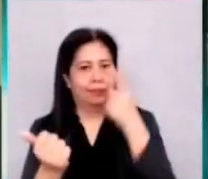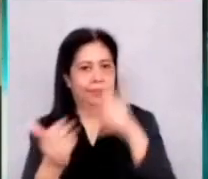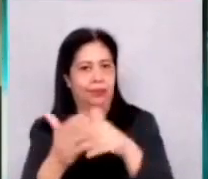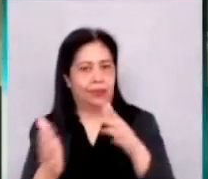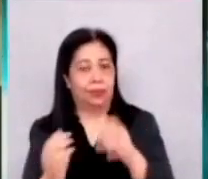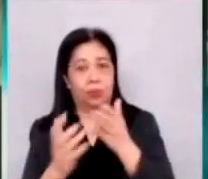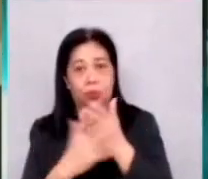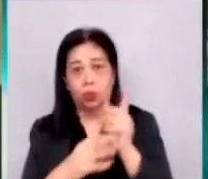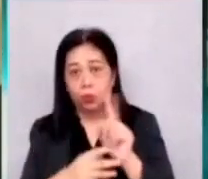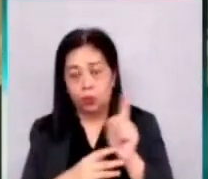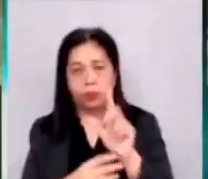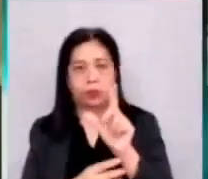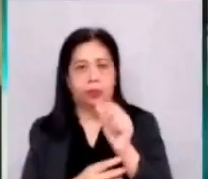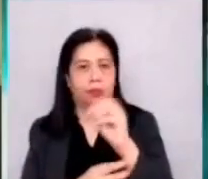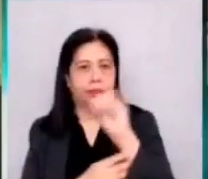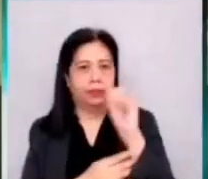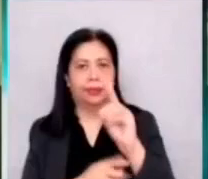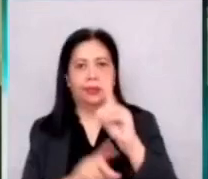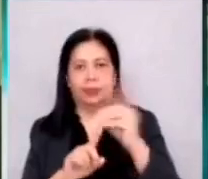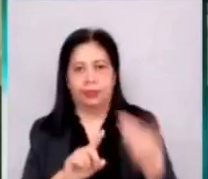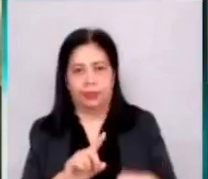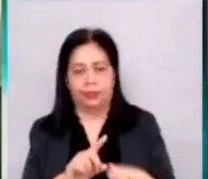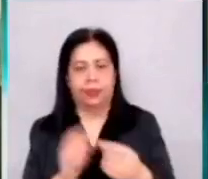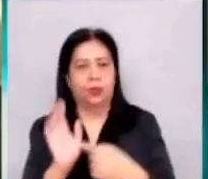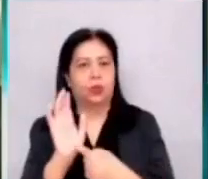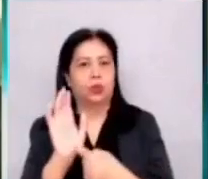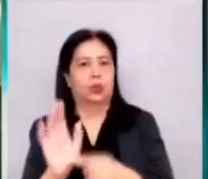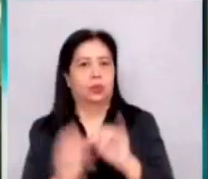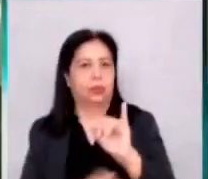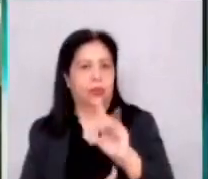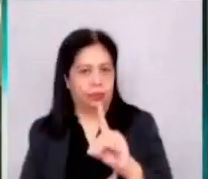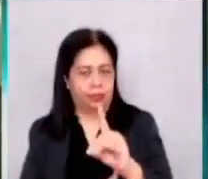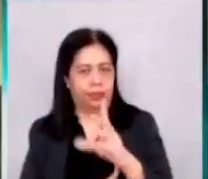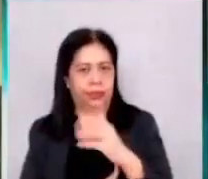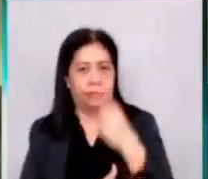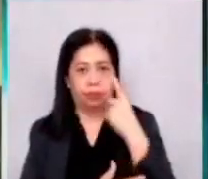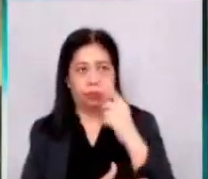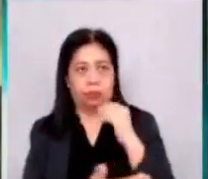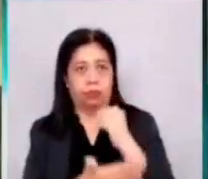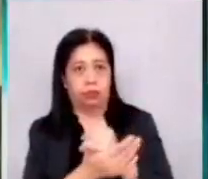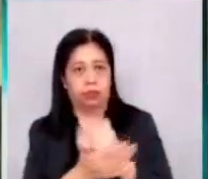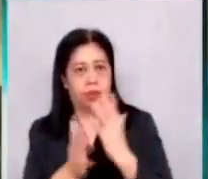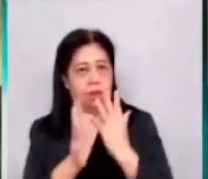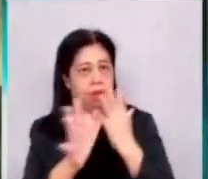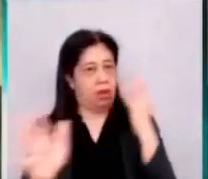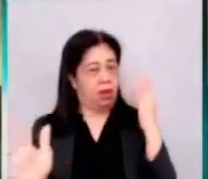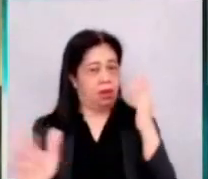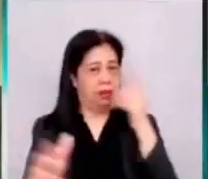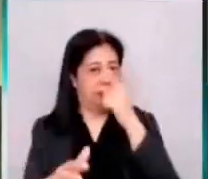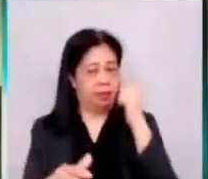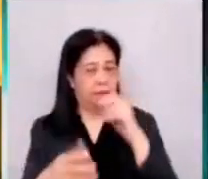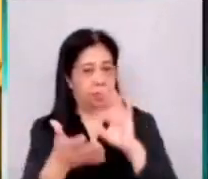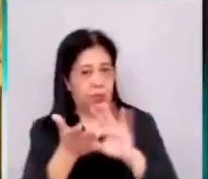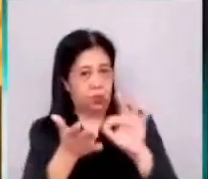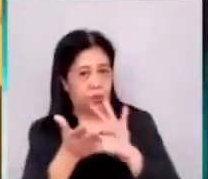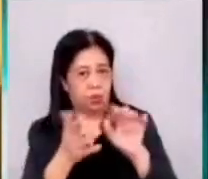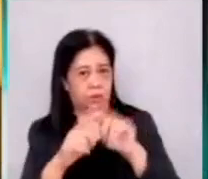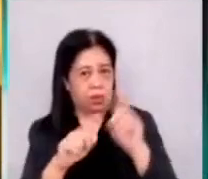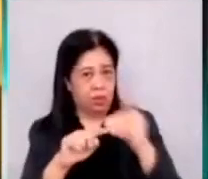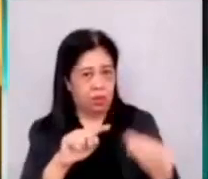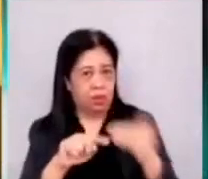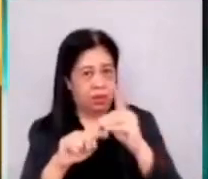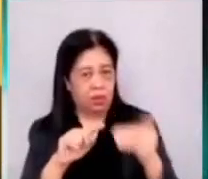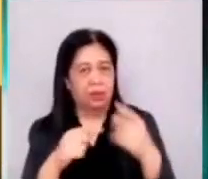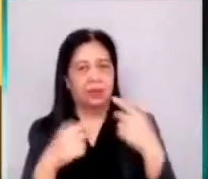ng 20% discount. Pakita lang ang ID. At para maiwasan ang paghaba ng pila dahil sa pagkwenta ng iba't ibang discount, may